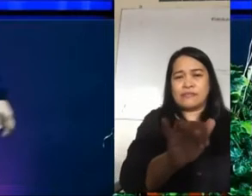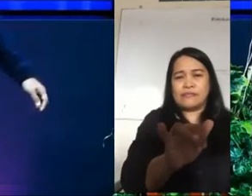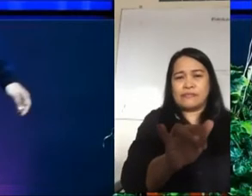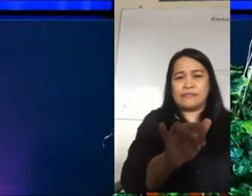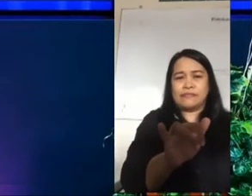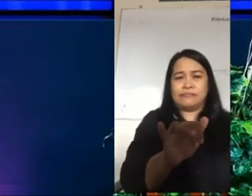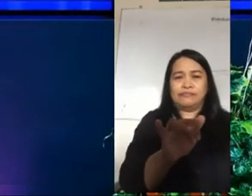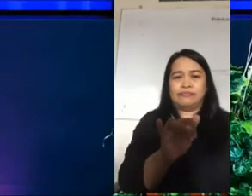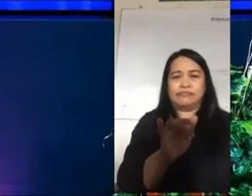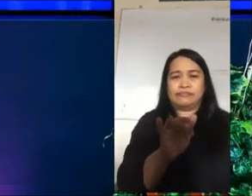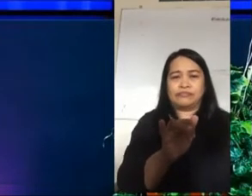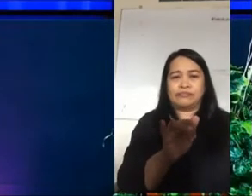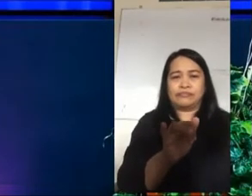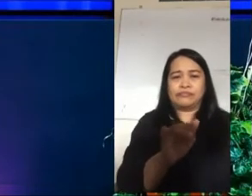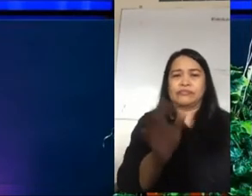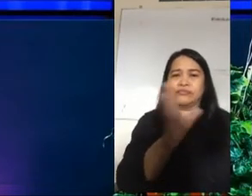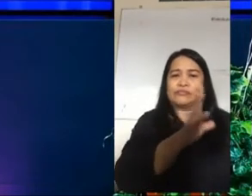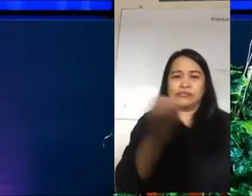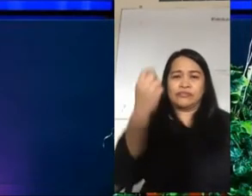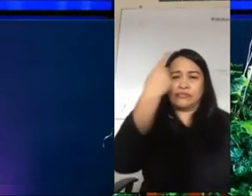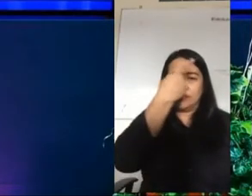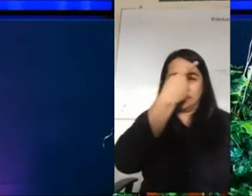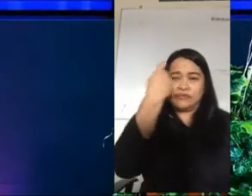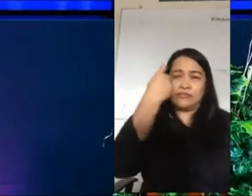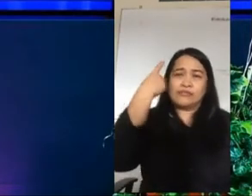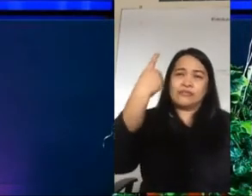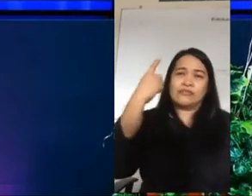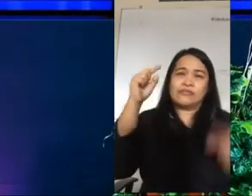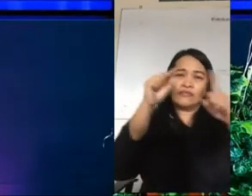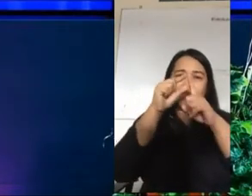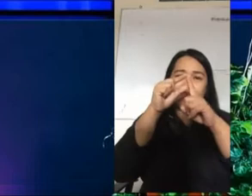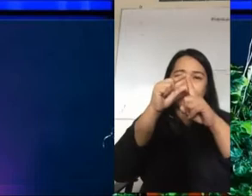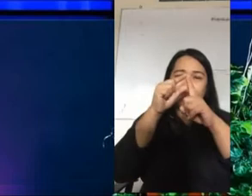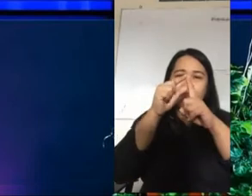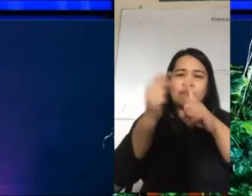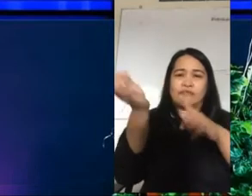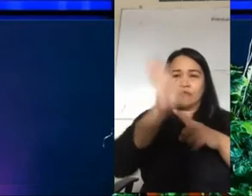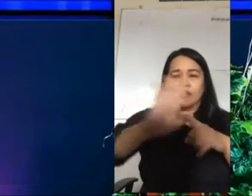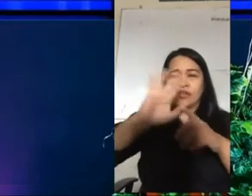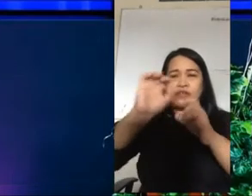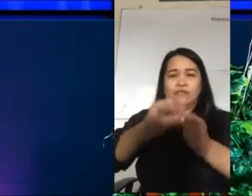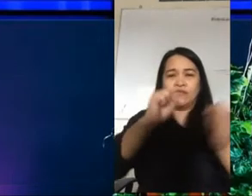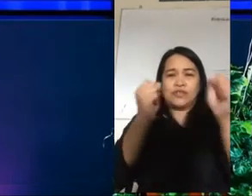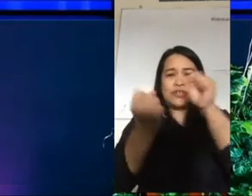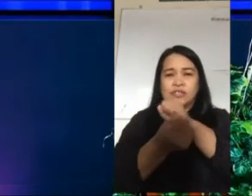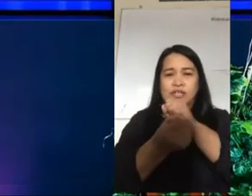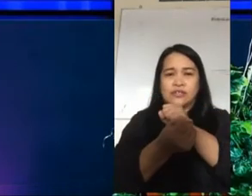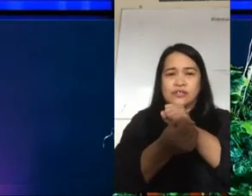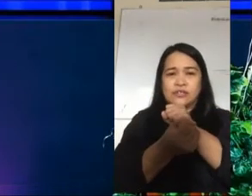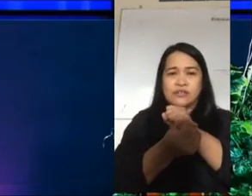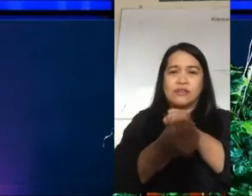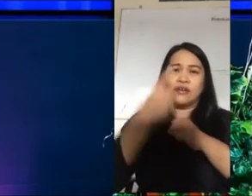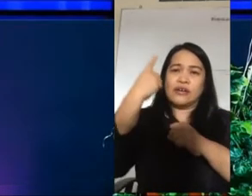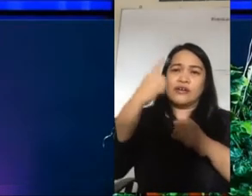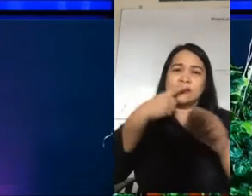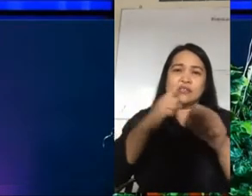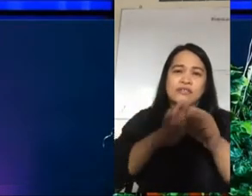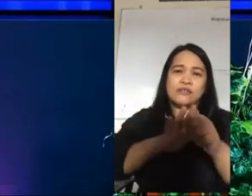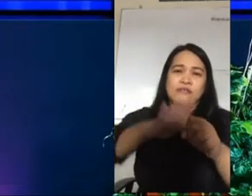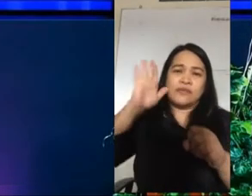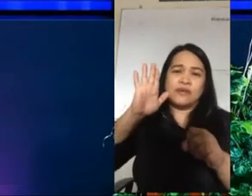Matthew 24:35. And because His word never changes, ito pong magandang balita, His promises